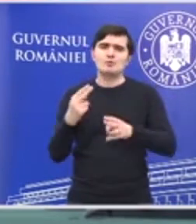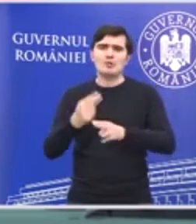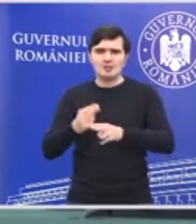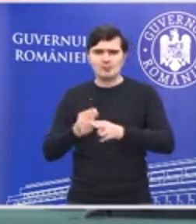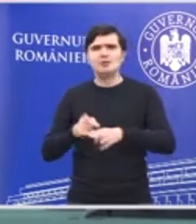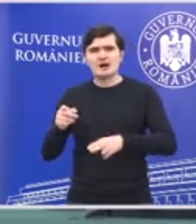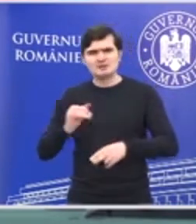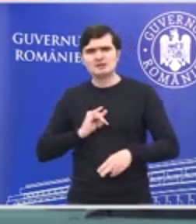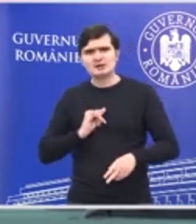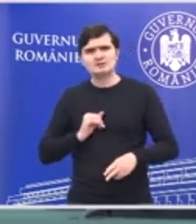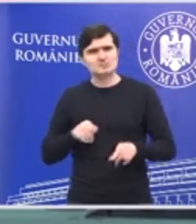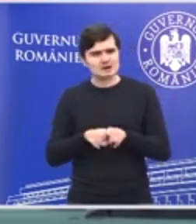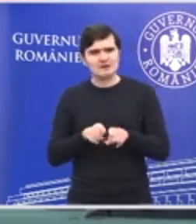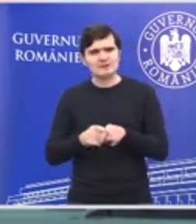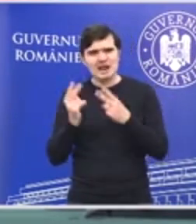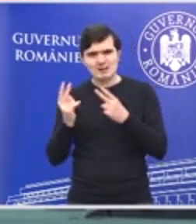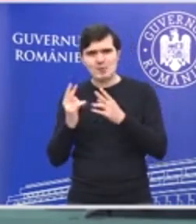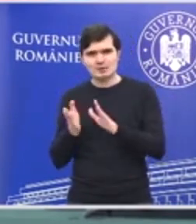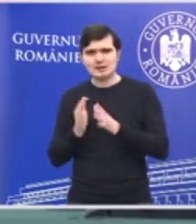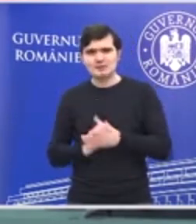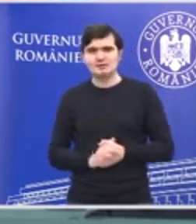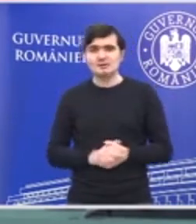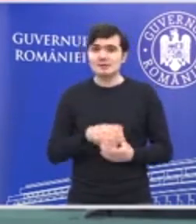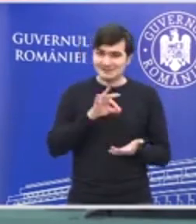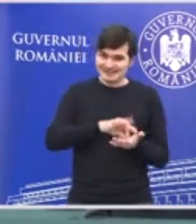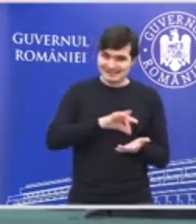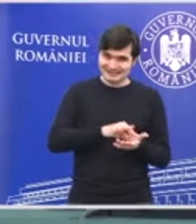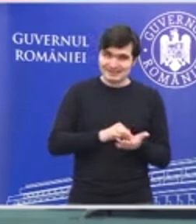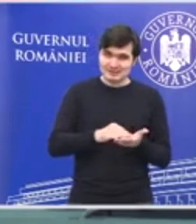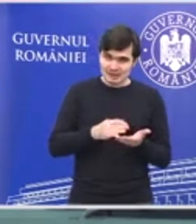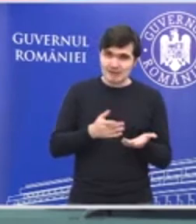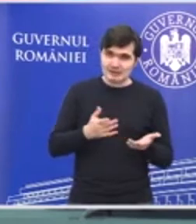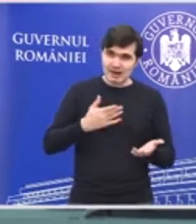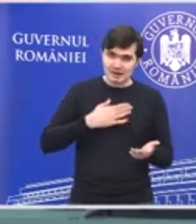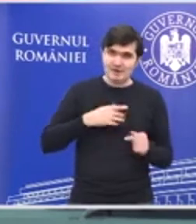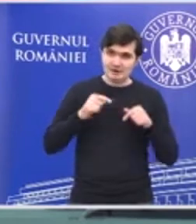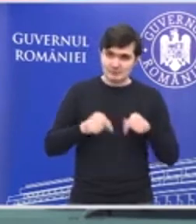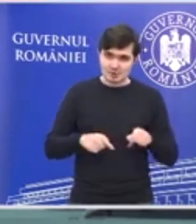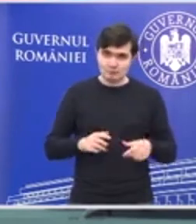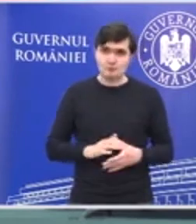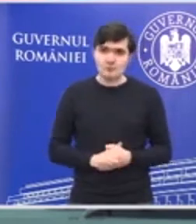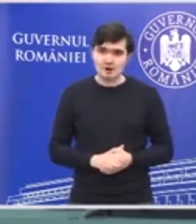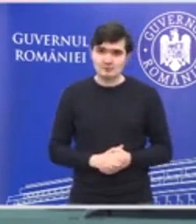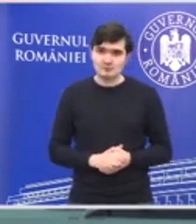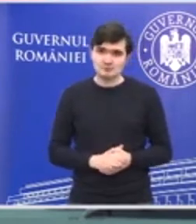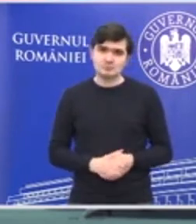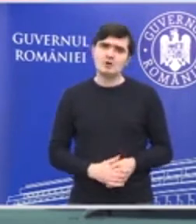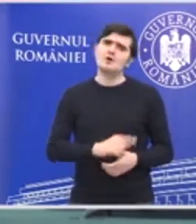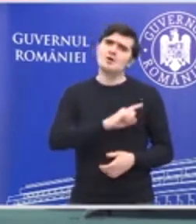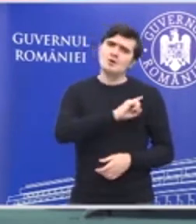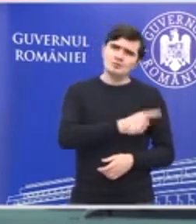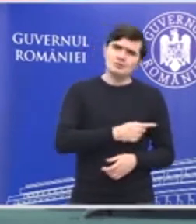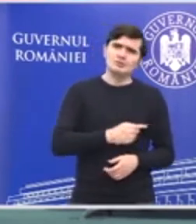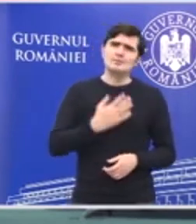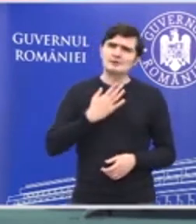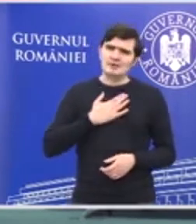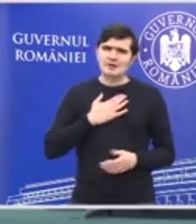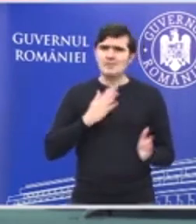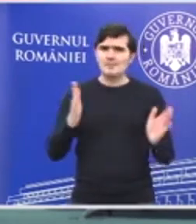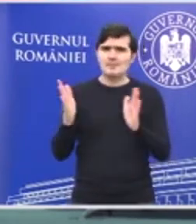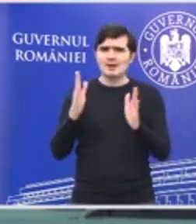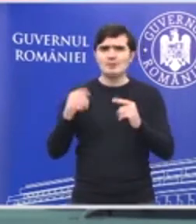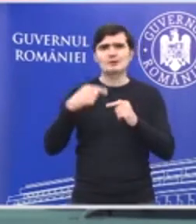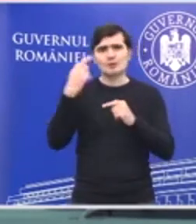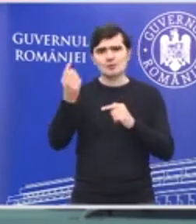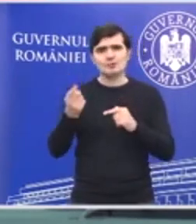Însă, din datele pe care noi le avem la acest moment, putem să avem în perioada următoare,